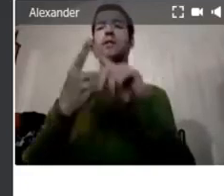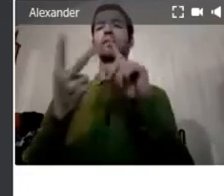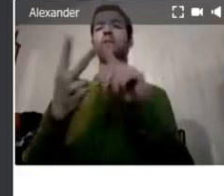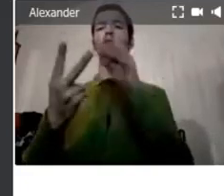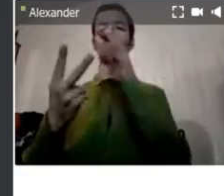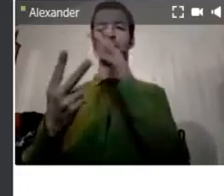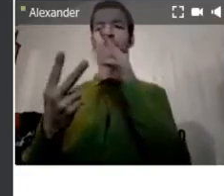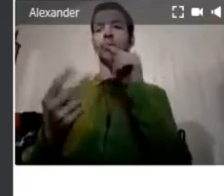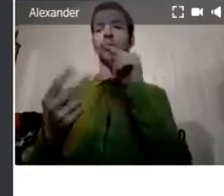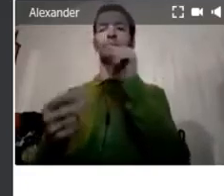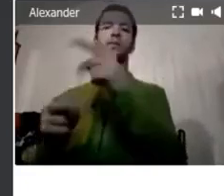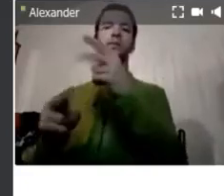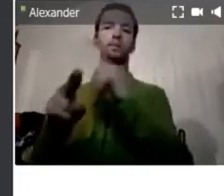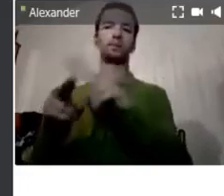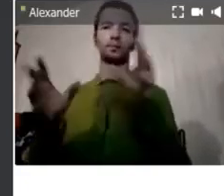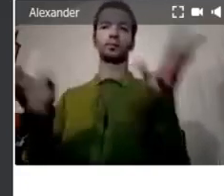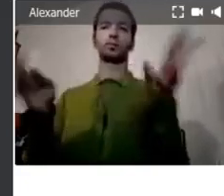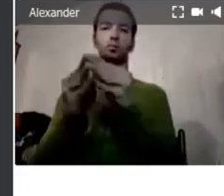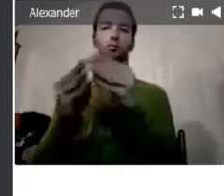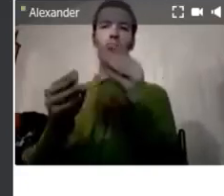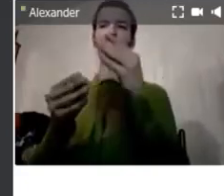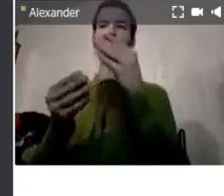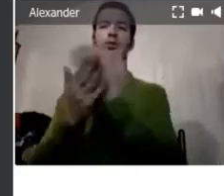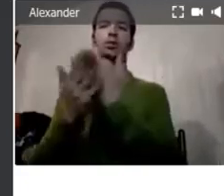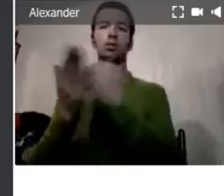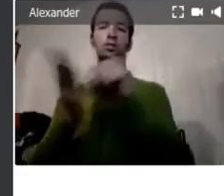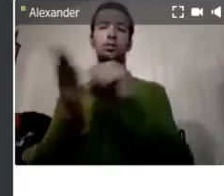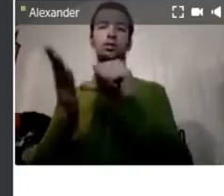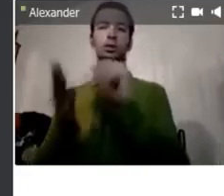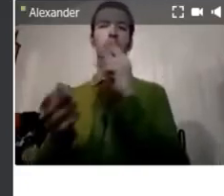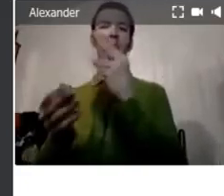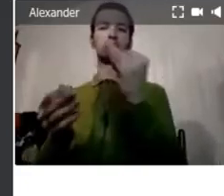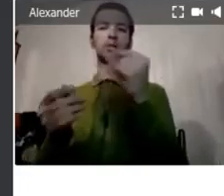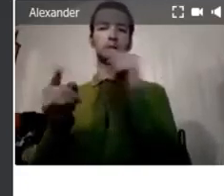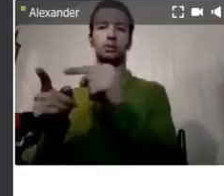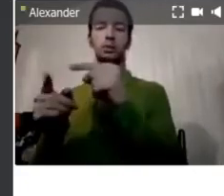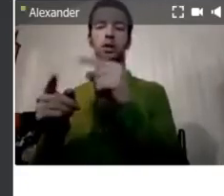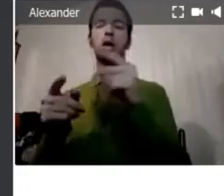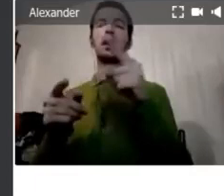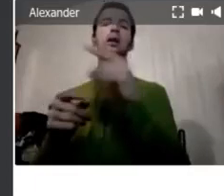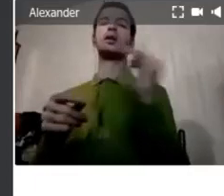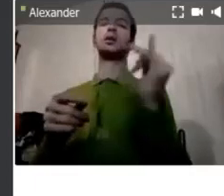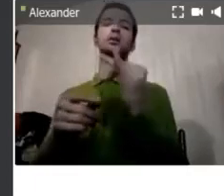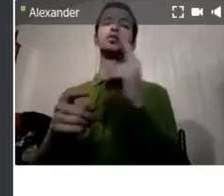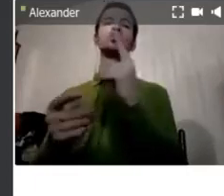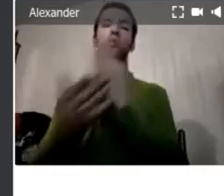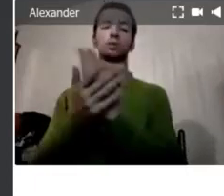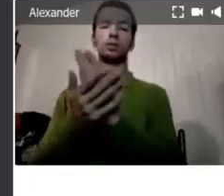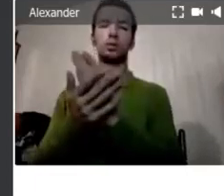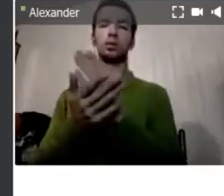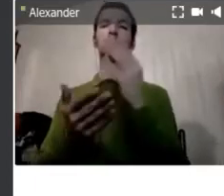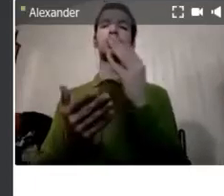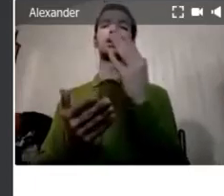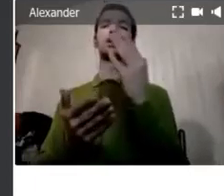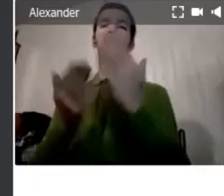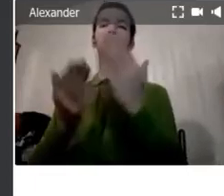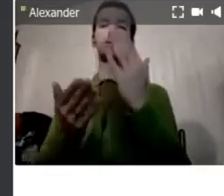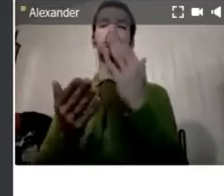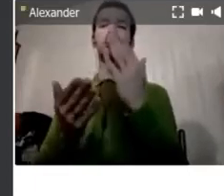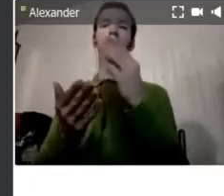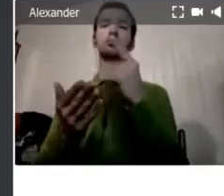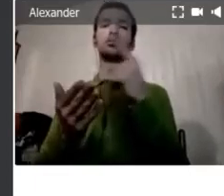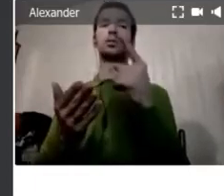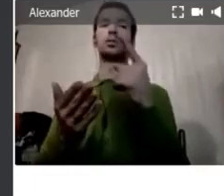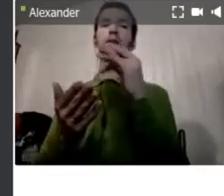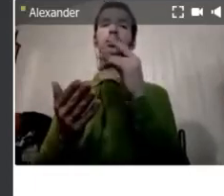вас появляется 7 источников дохода. Не один, не два, не три, а 7. Да? Как